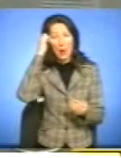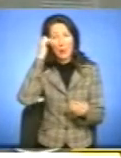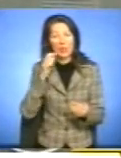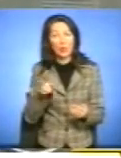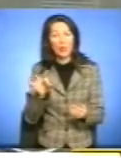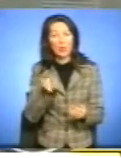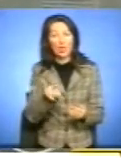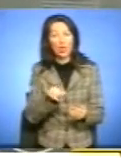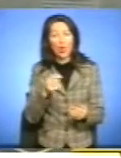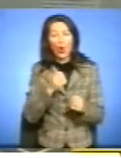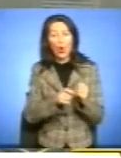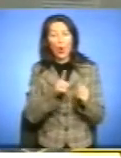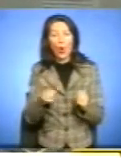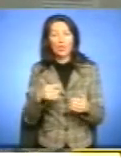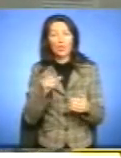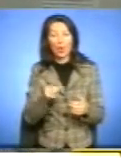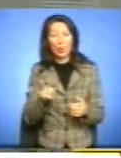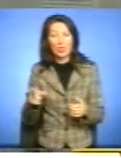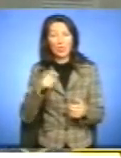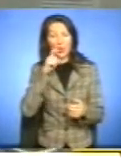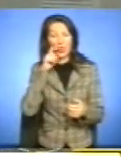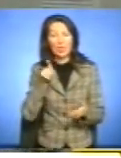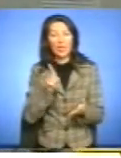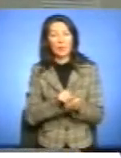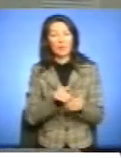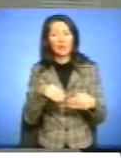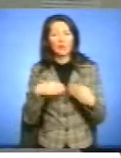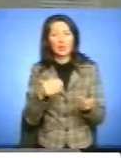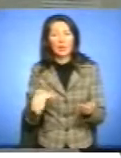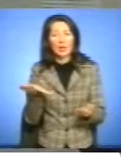кожен громадянин України повинен прикласти все, щоб